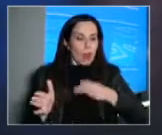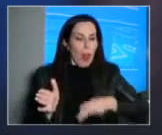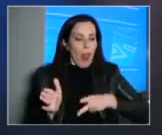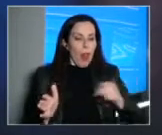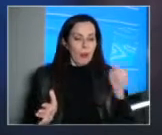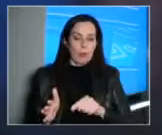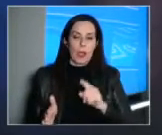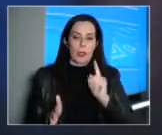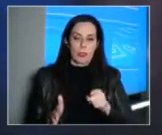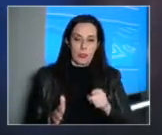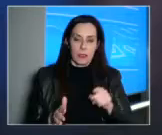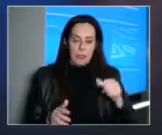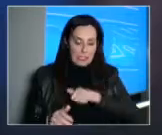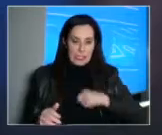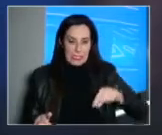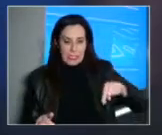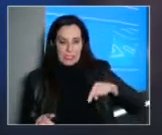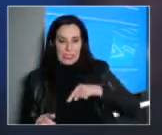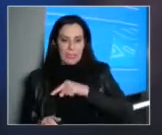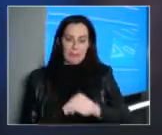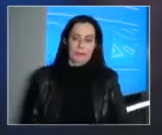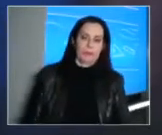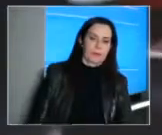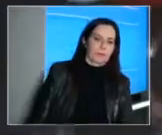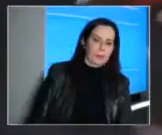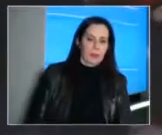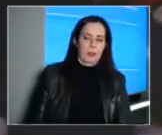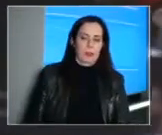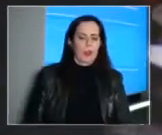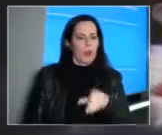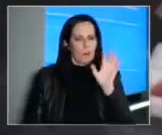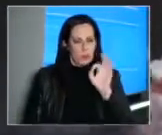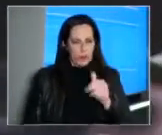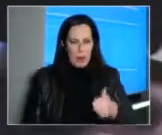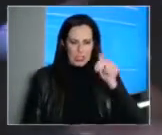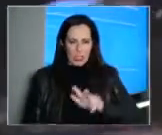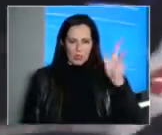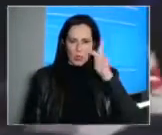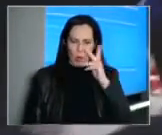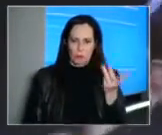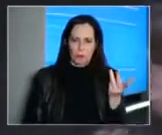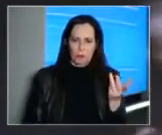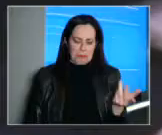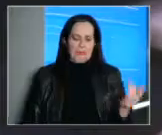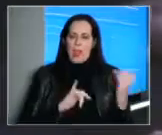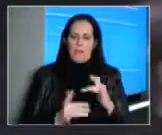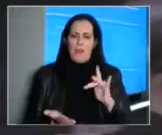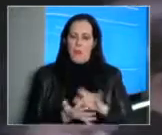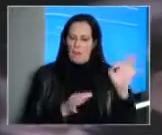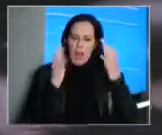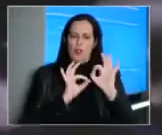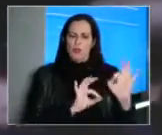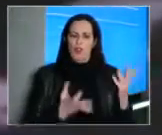ברכבת, כי הוא היה צריך לעבור דרך סין, אתה יודע, אז... והוא מבחינתו מיצב את מעמדו